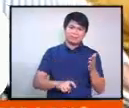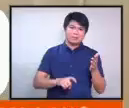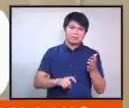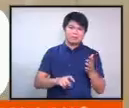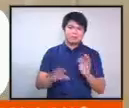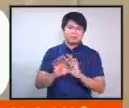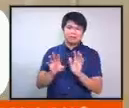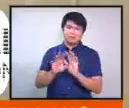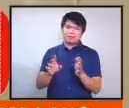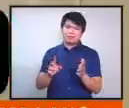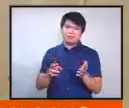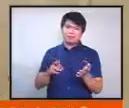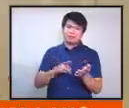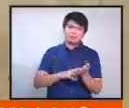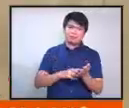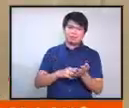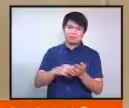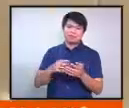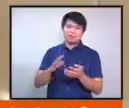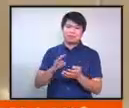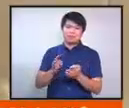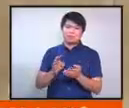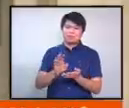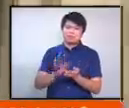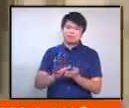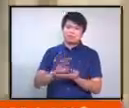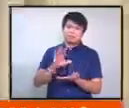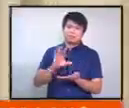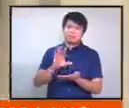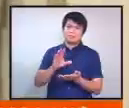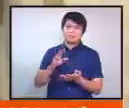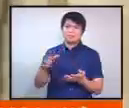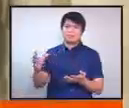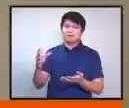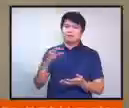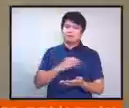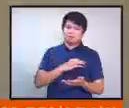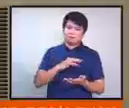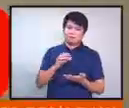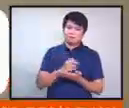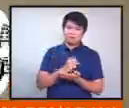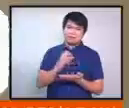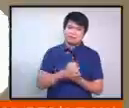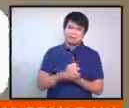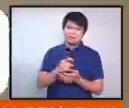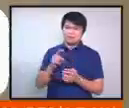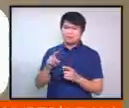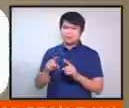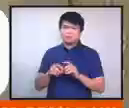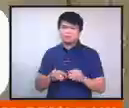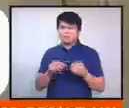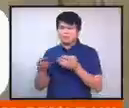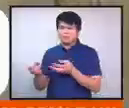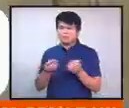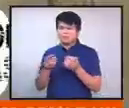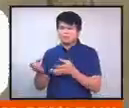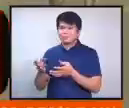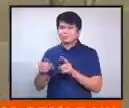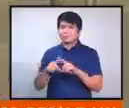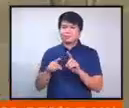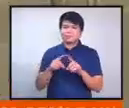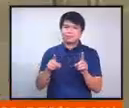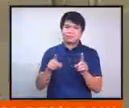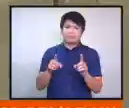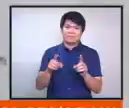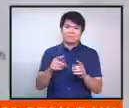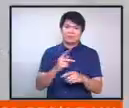nila. Kabilang sa mga isinara ang bodegang ito, dito raw ibinabagsak ang iba't ibang produktong ibinebenta sa online shop.